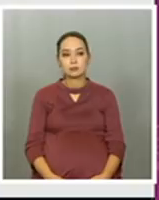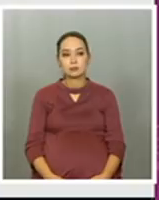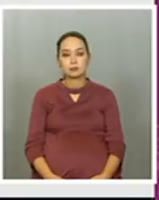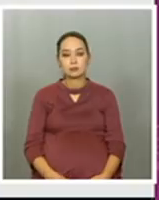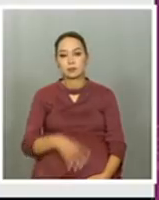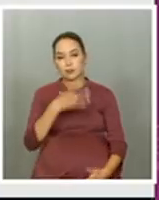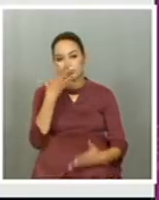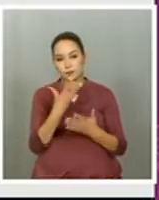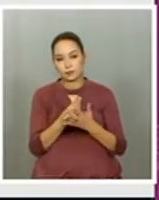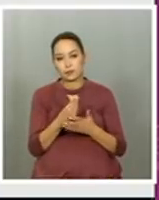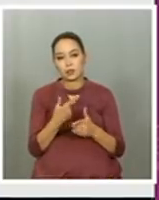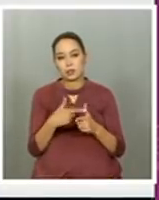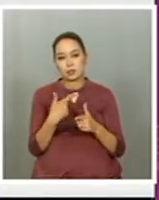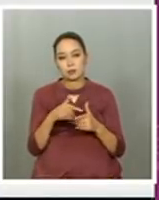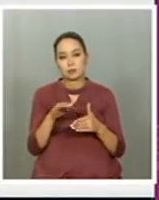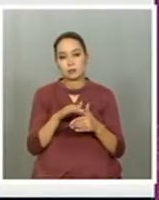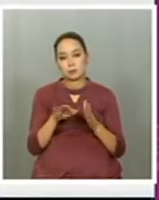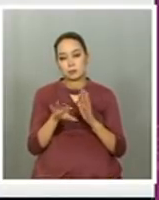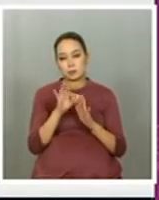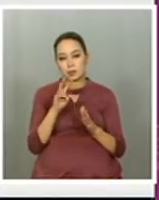Сонда